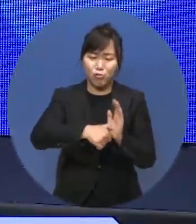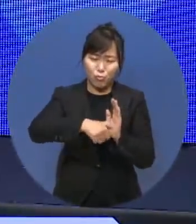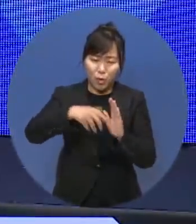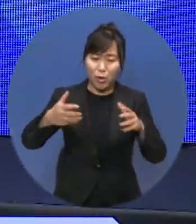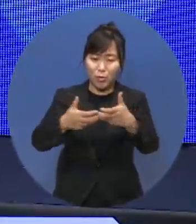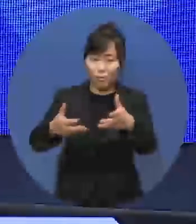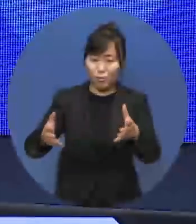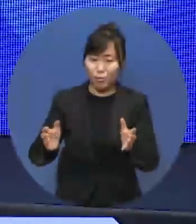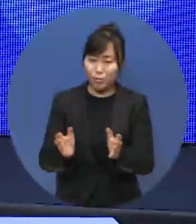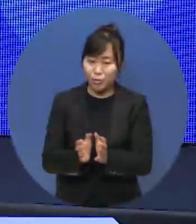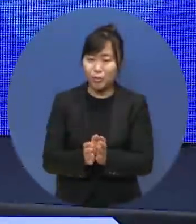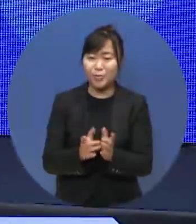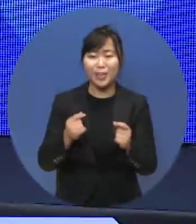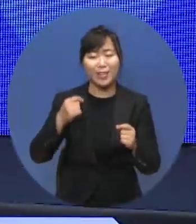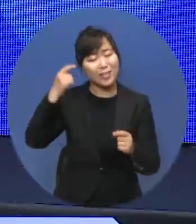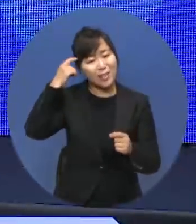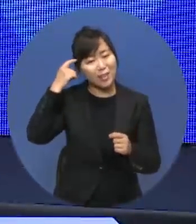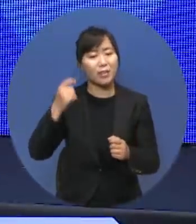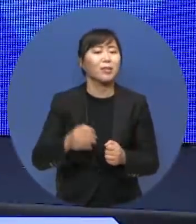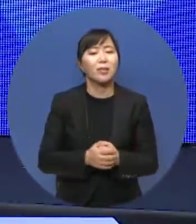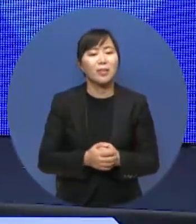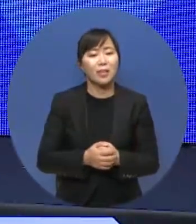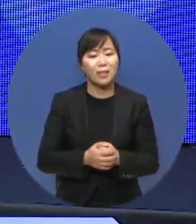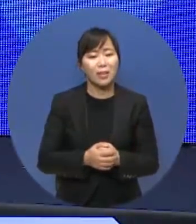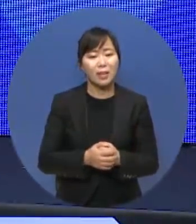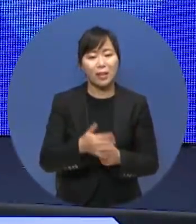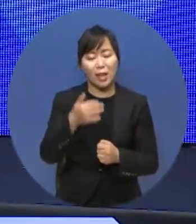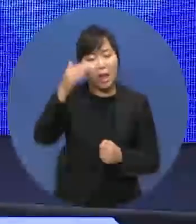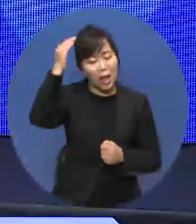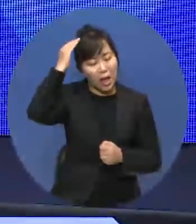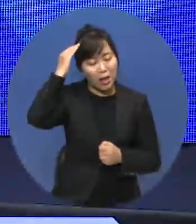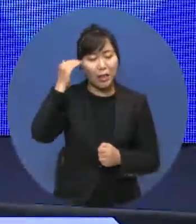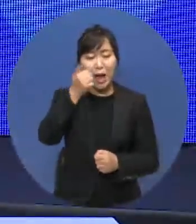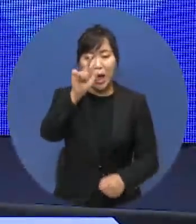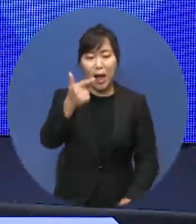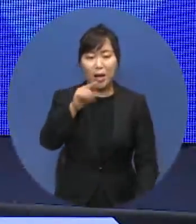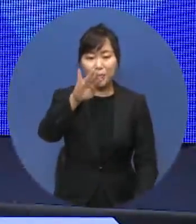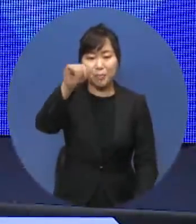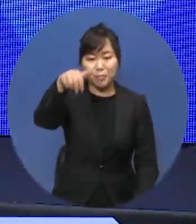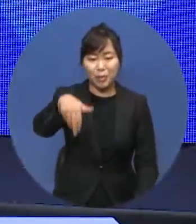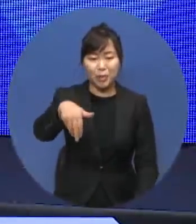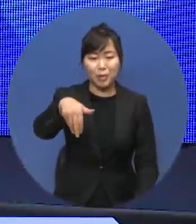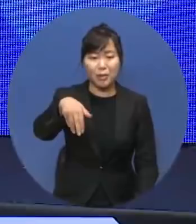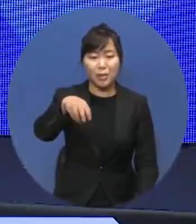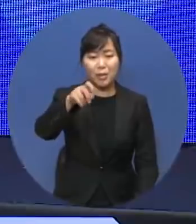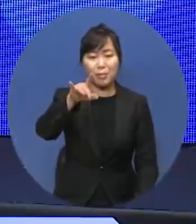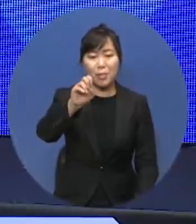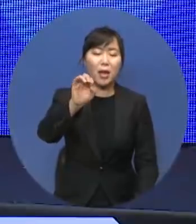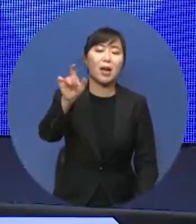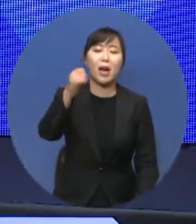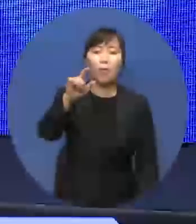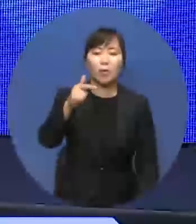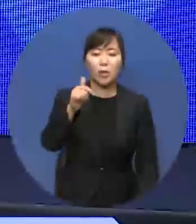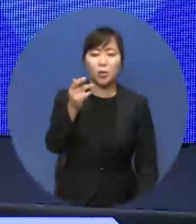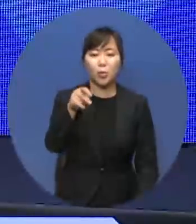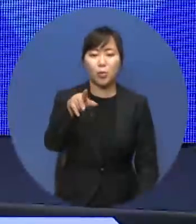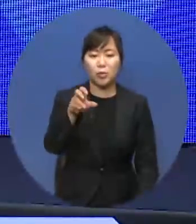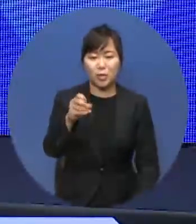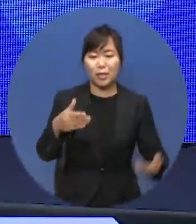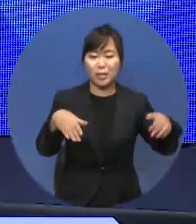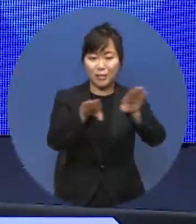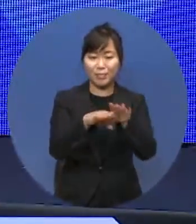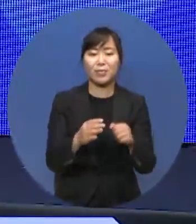유명한 그룹이라고 저는 생각이 되는데요. 이제 한빛맹원의 이제 효정이라는 시설입니다. 이 시설은